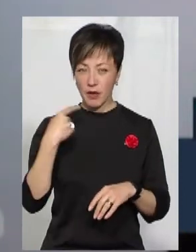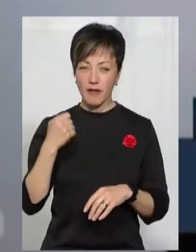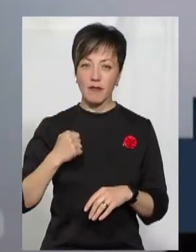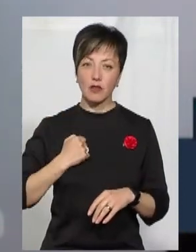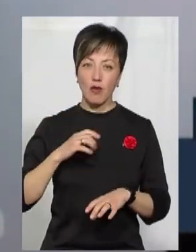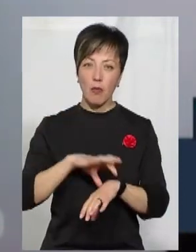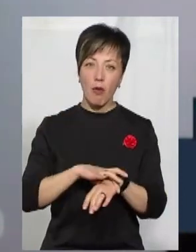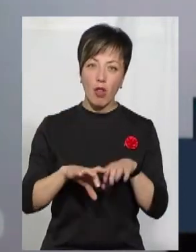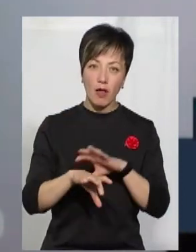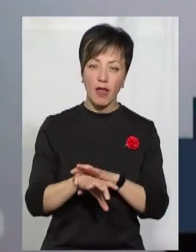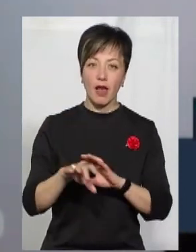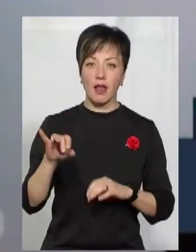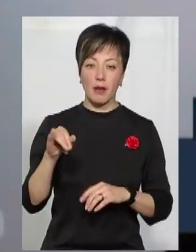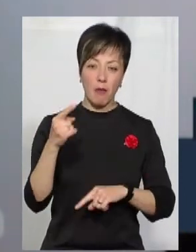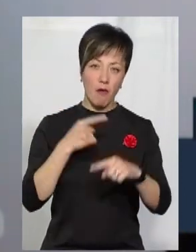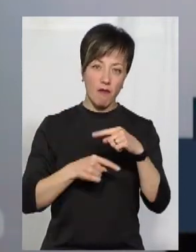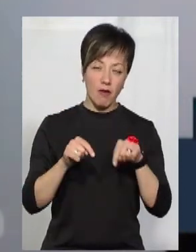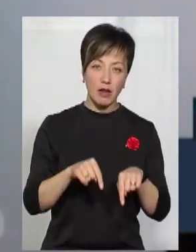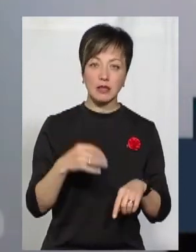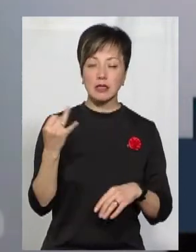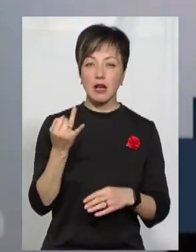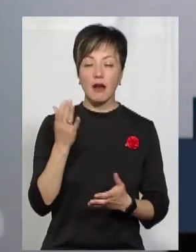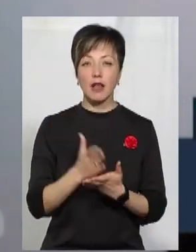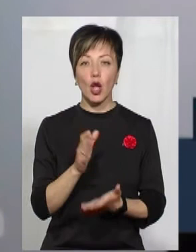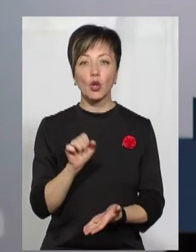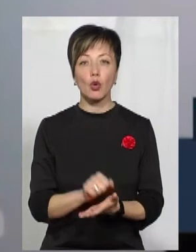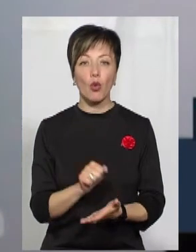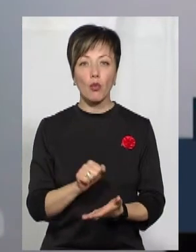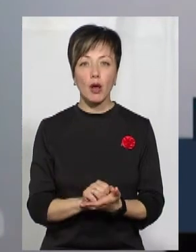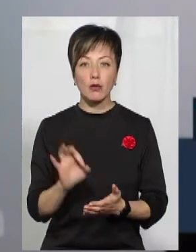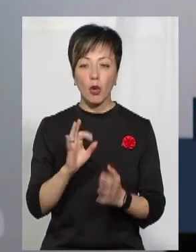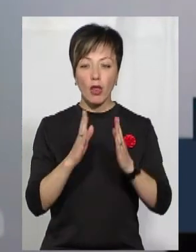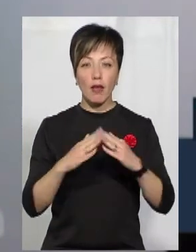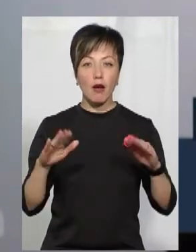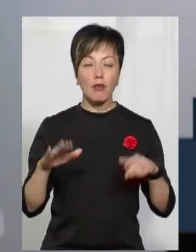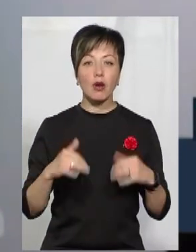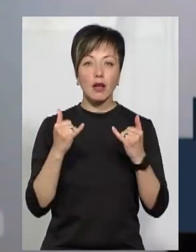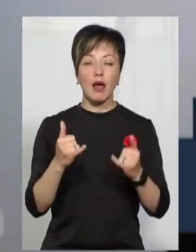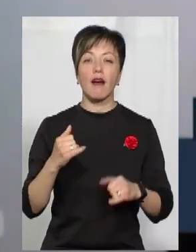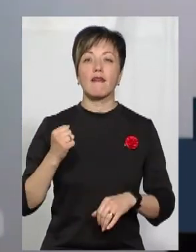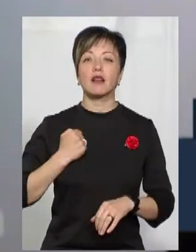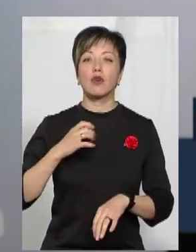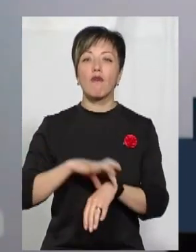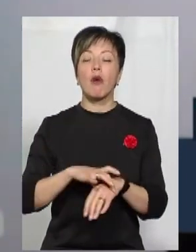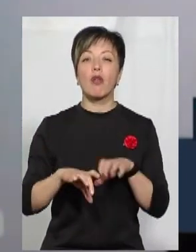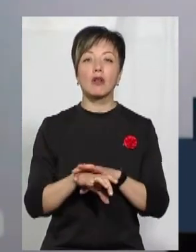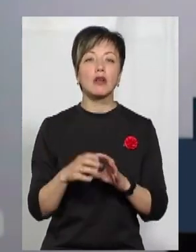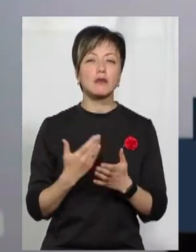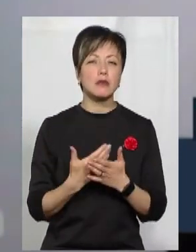військовополонених. Є надзвичайно цікаві документи про табори для військовополонених. До прикладу,